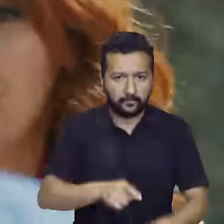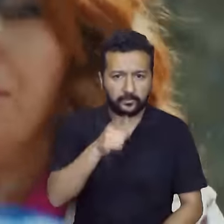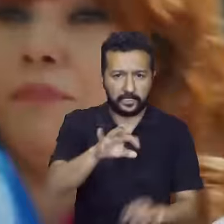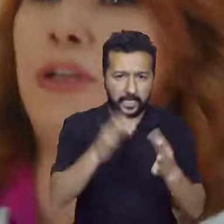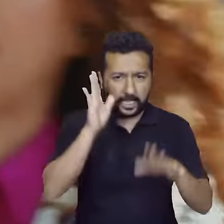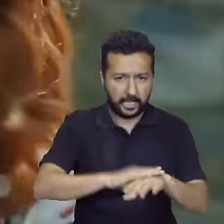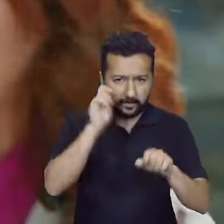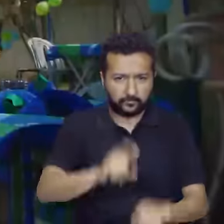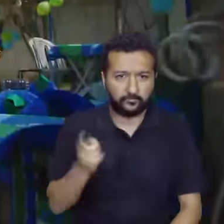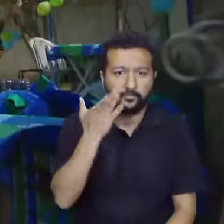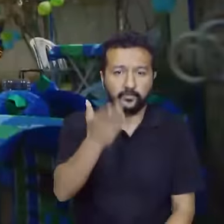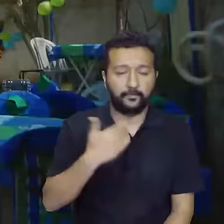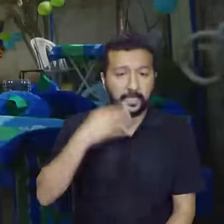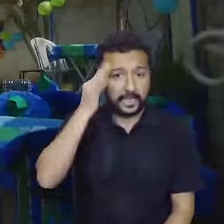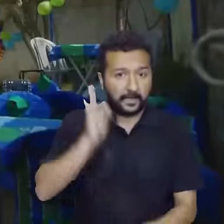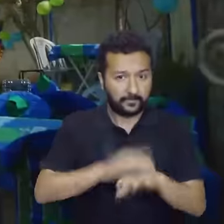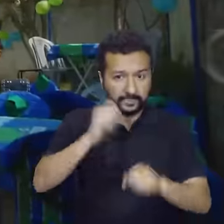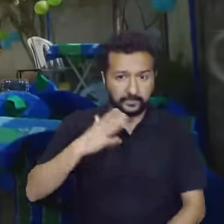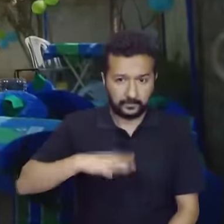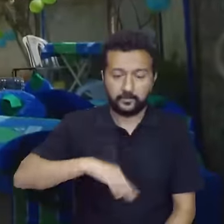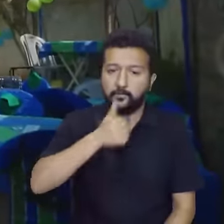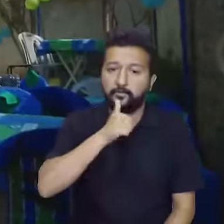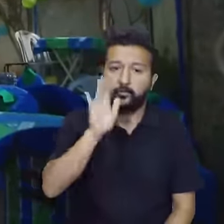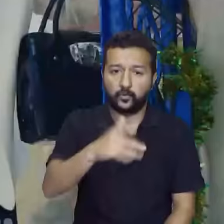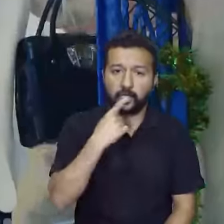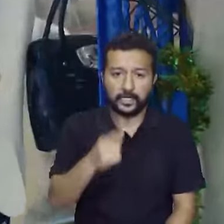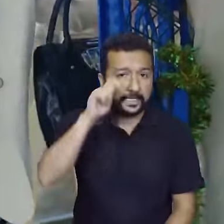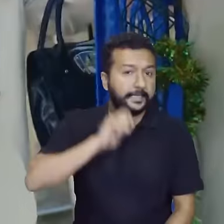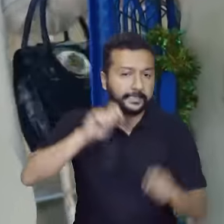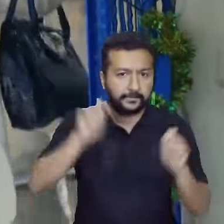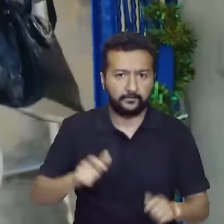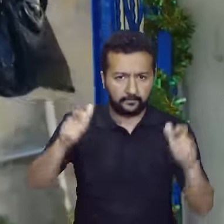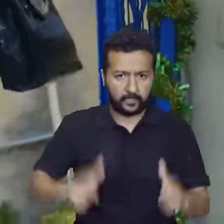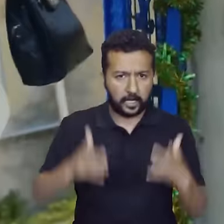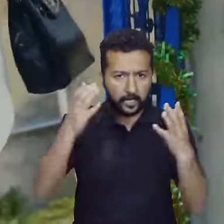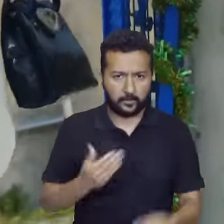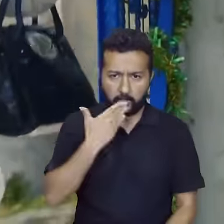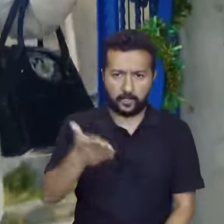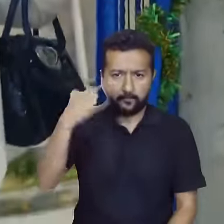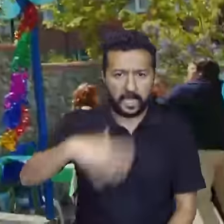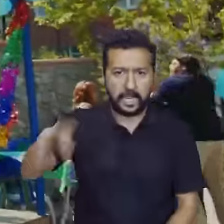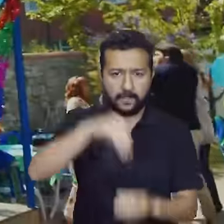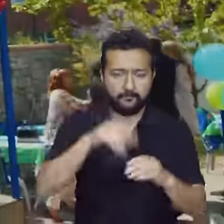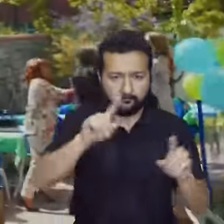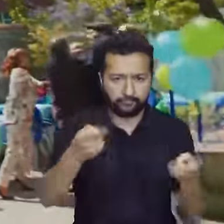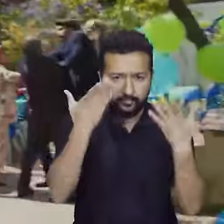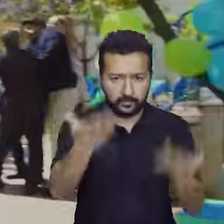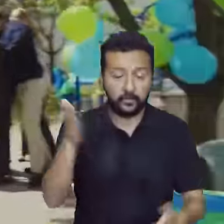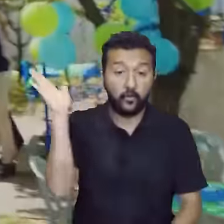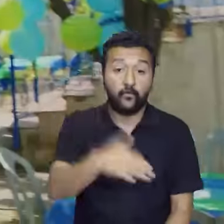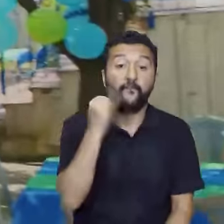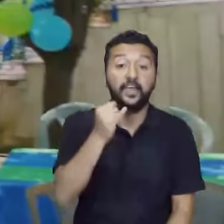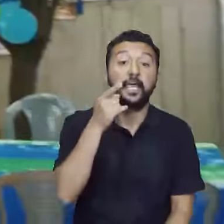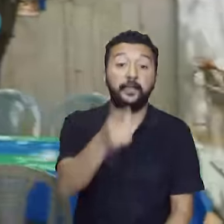ne yaptın? Ya beni deli mi yaptın? Itır'la Tarık içeriden koştular. Adile puantiyeli V yaka elbisesi